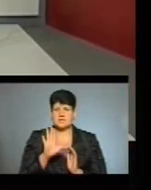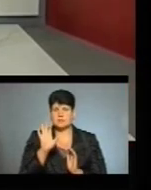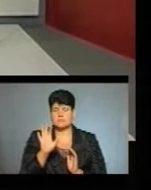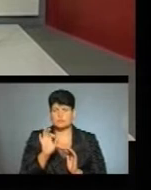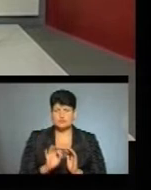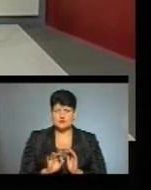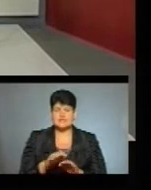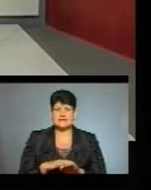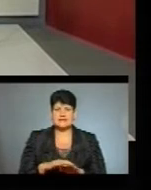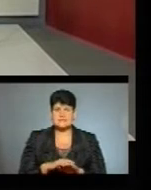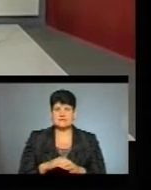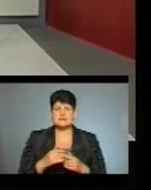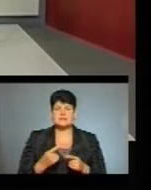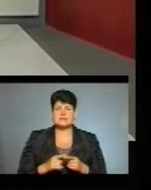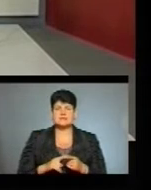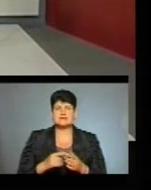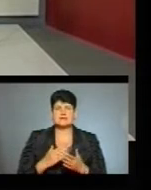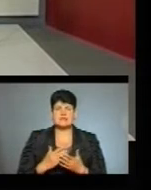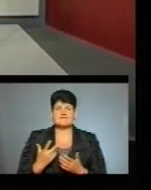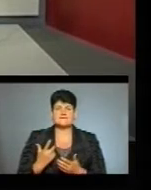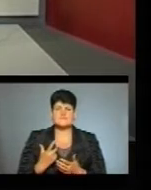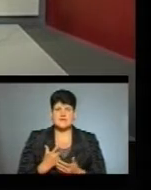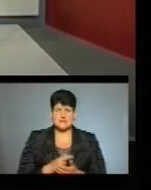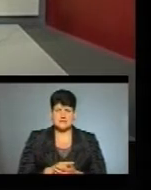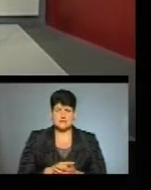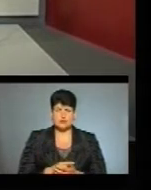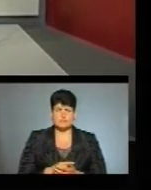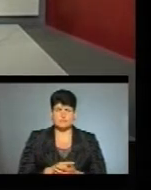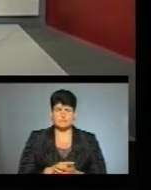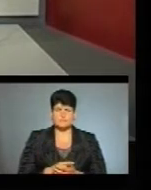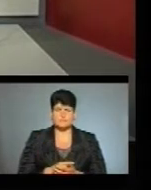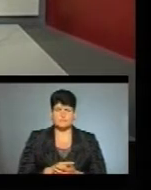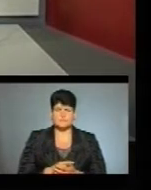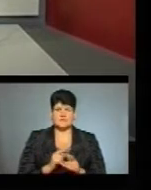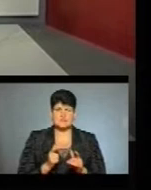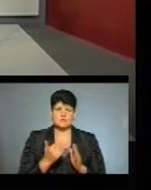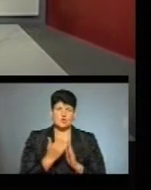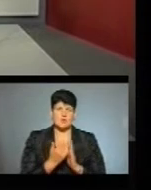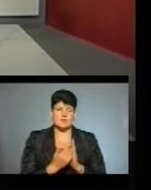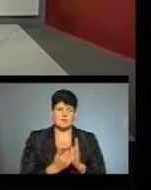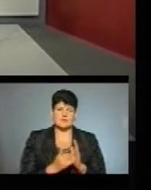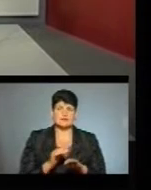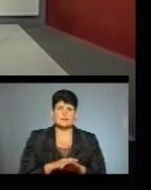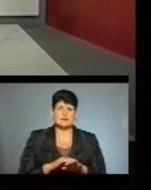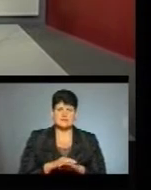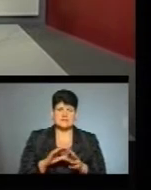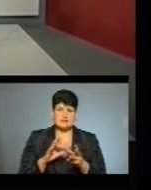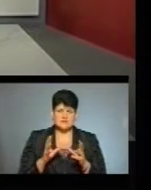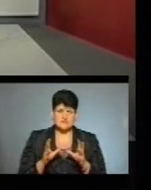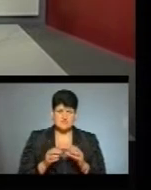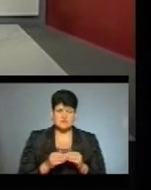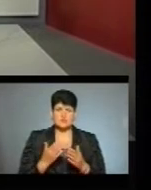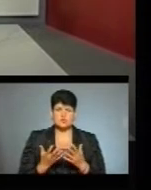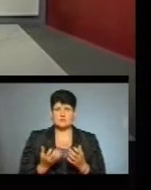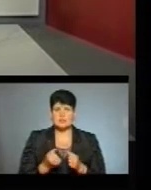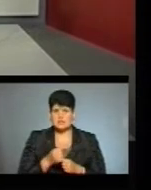65% населення, як ми почули, це є вакциновані згідно календаря населення в цілому. Якщо